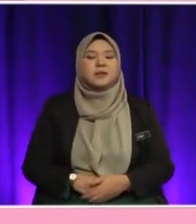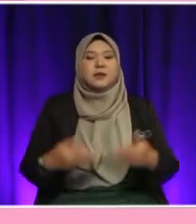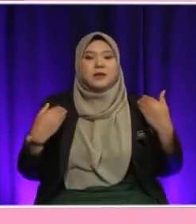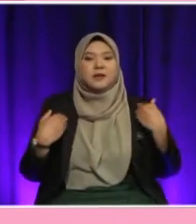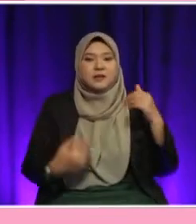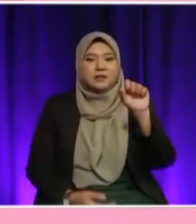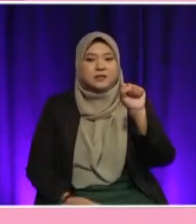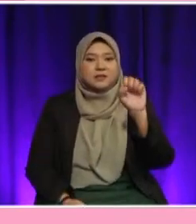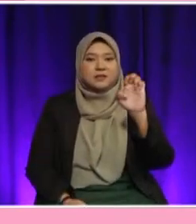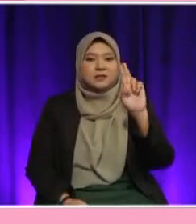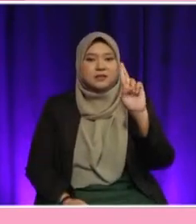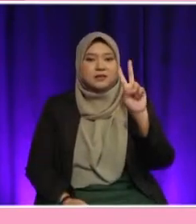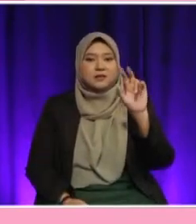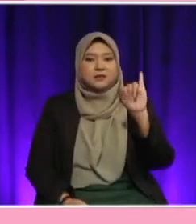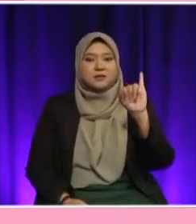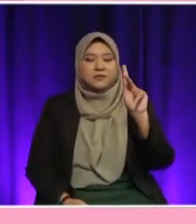kelima adalah